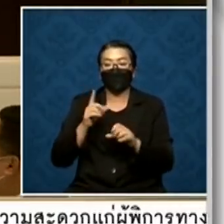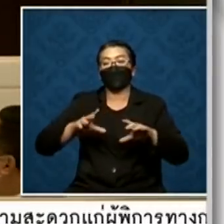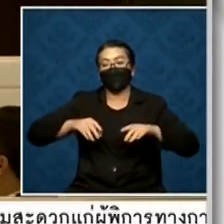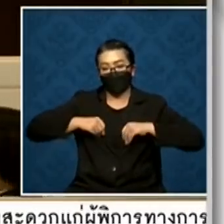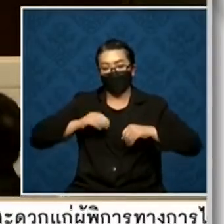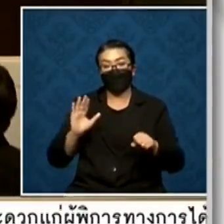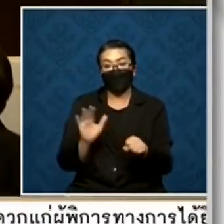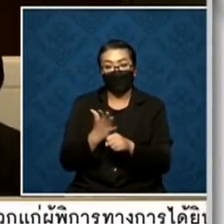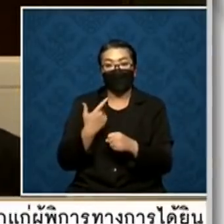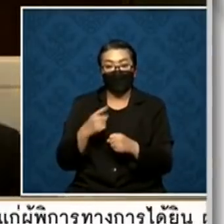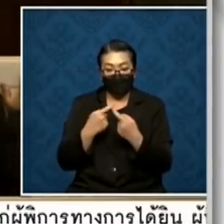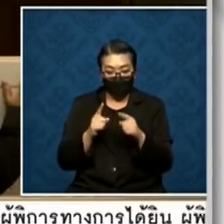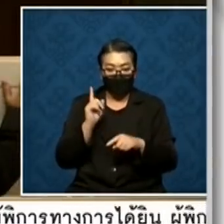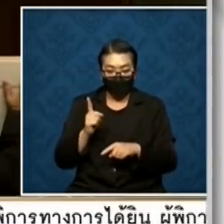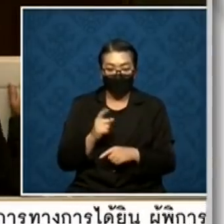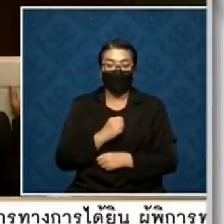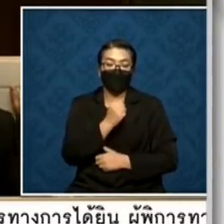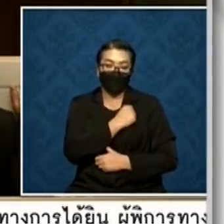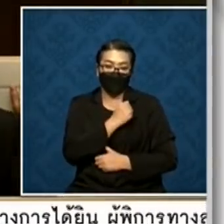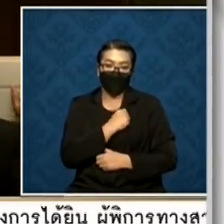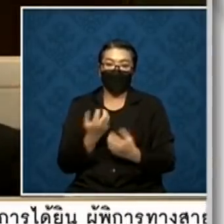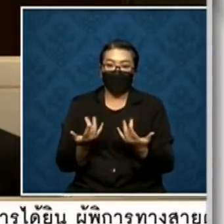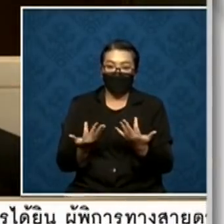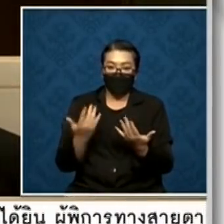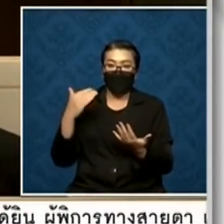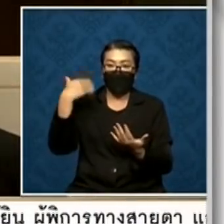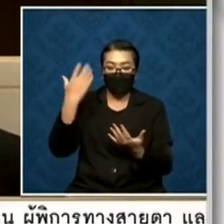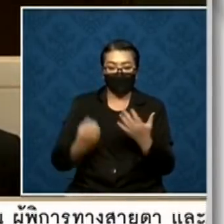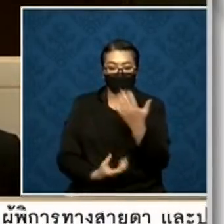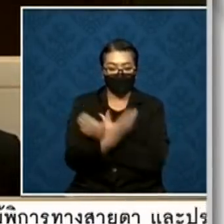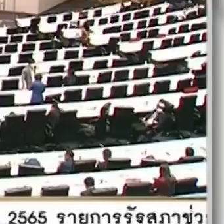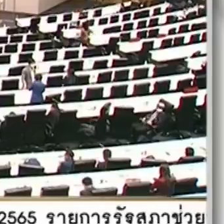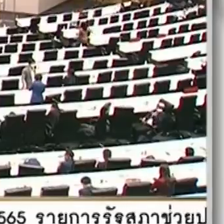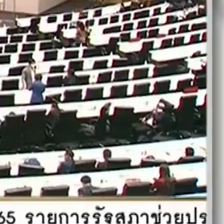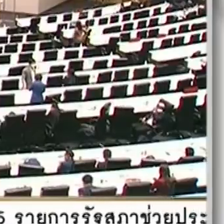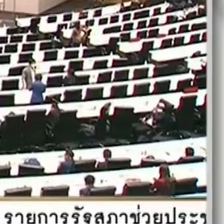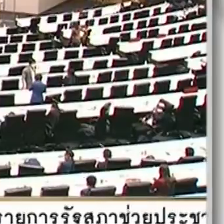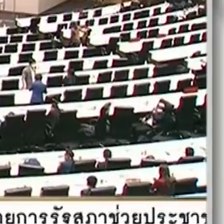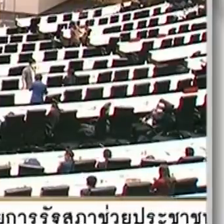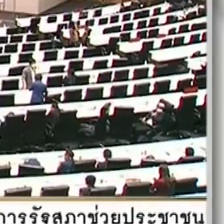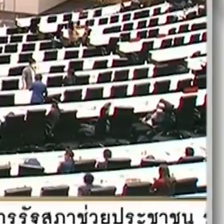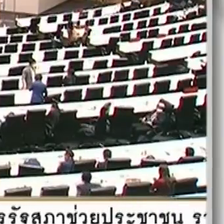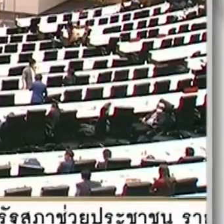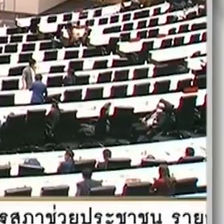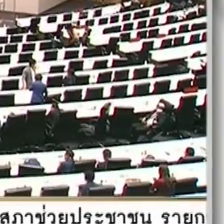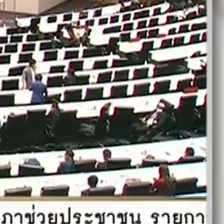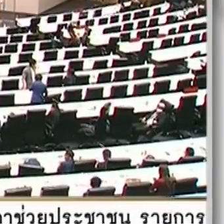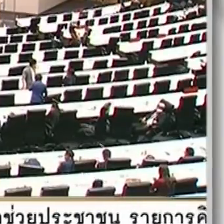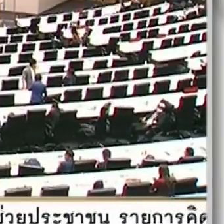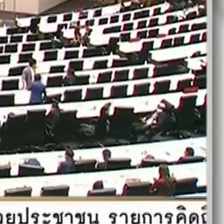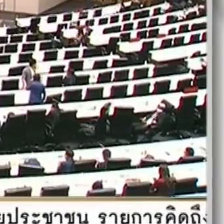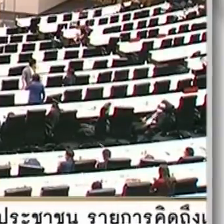จะเป็นหัวหน้าพรรคการเมืองแล้วก็จะมีตัวแทนชัดเจนปัจจุบันเนี่ยออกจะไม่ค่อยชัดว่าเราจะติดต่อใคร คร ับ เราก็ต้อง